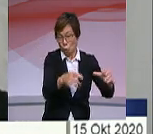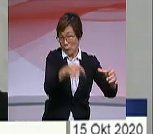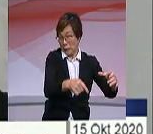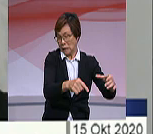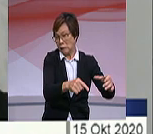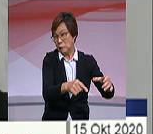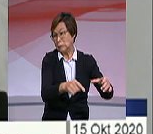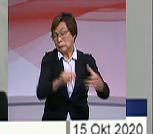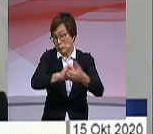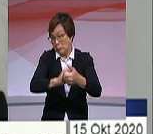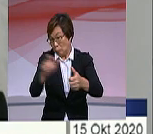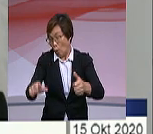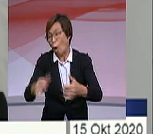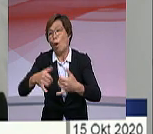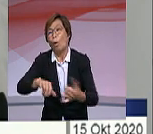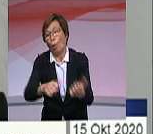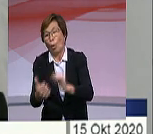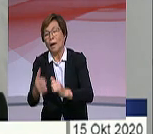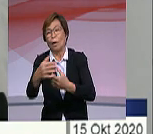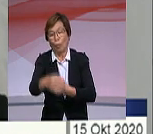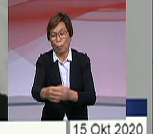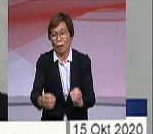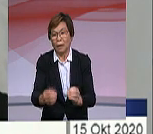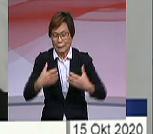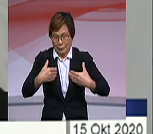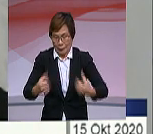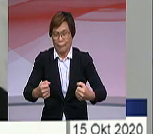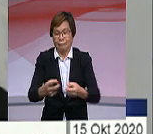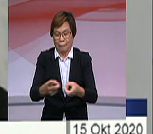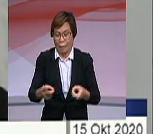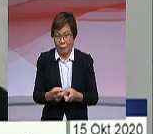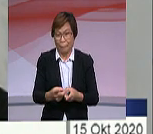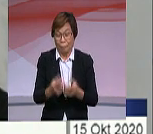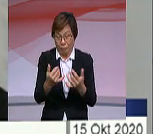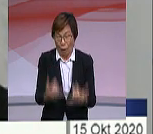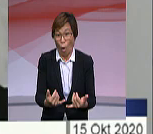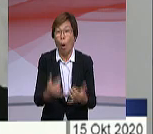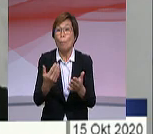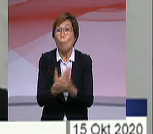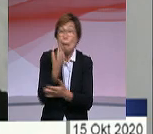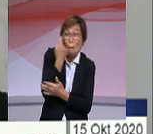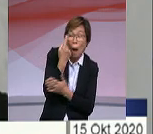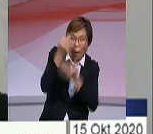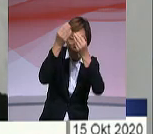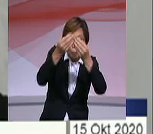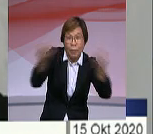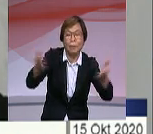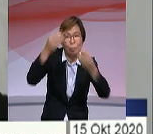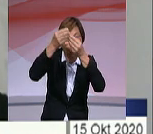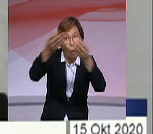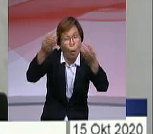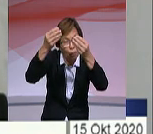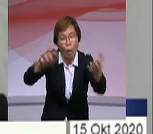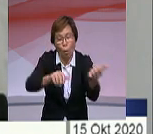masih diteruskan oleh pejabat kesihatan daerah yang terlibat. Status terkini akan dimaklumkan dari semasa ke